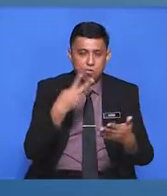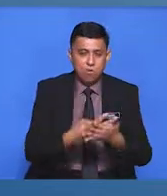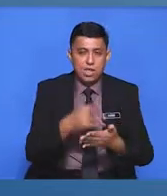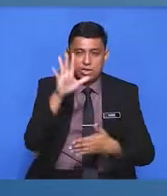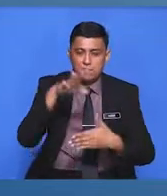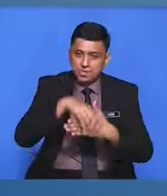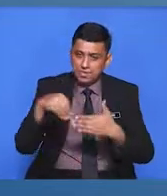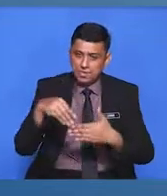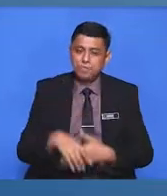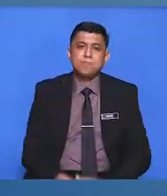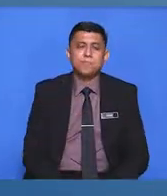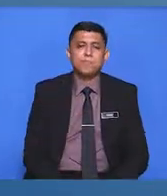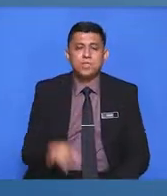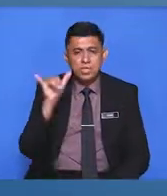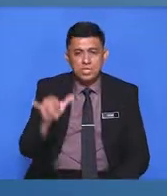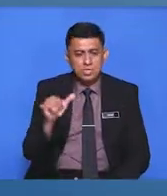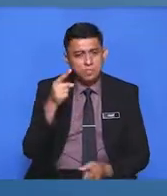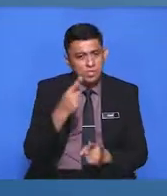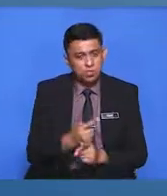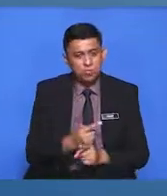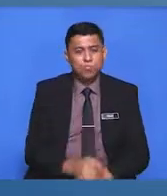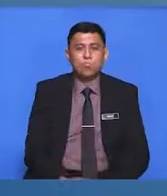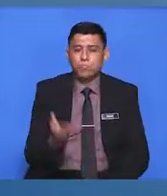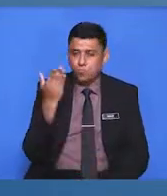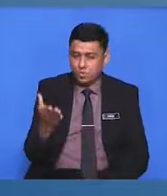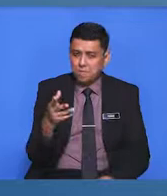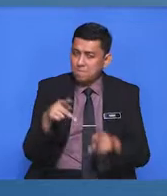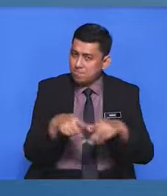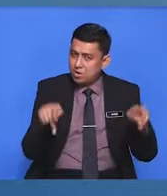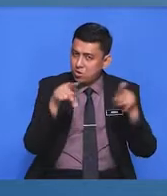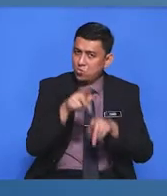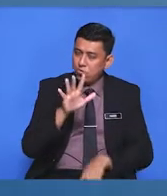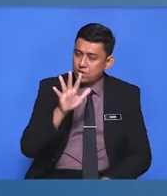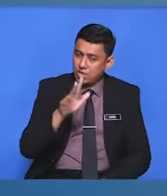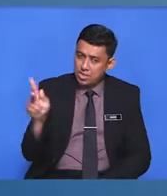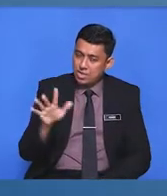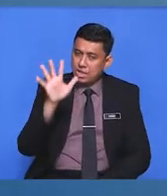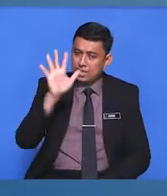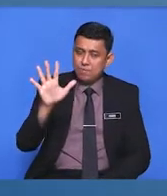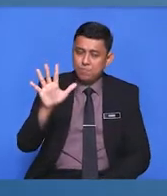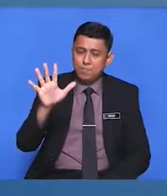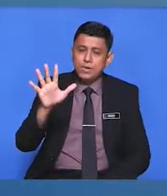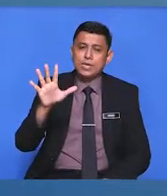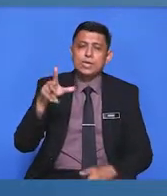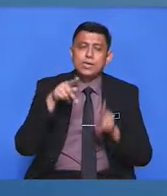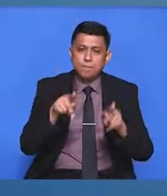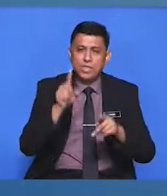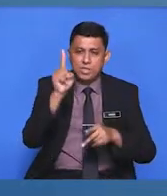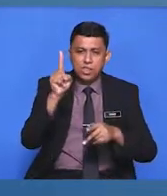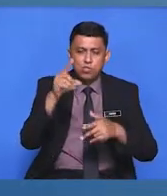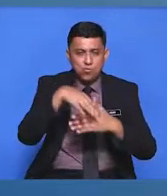RM5? Ya, betul. Kamu memerlukan 5 keping wang kertas